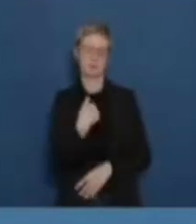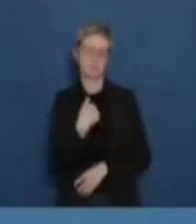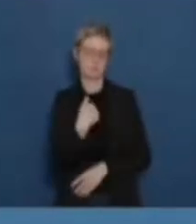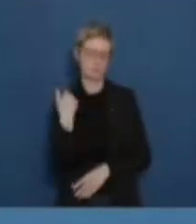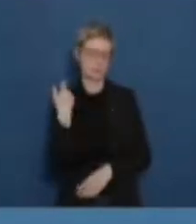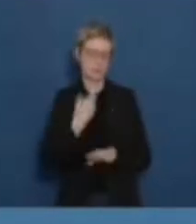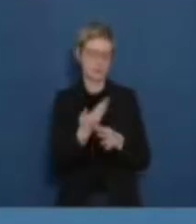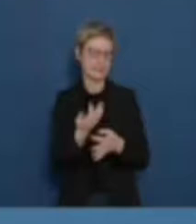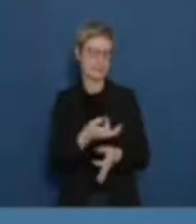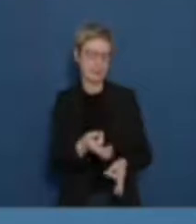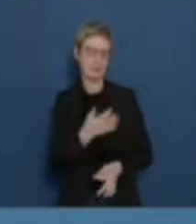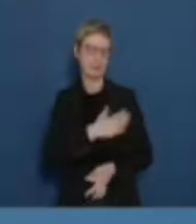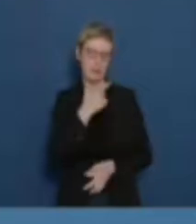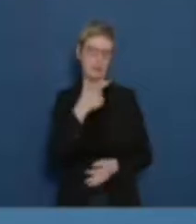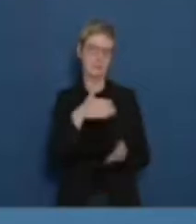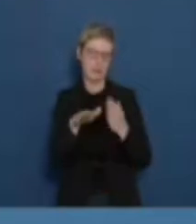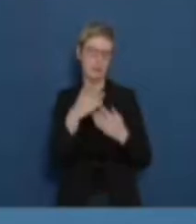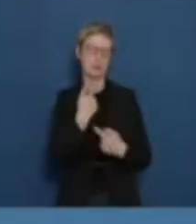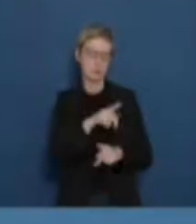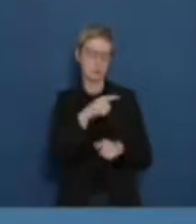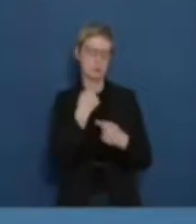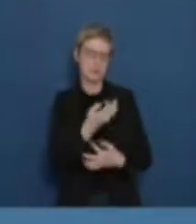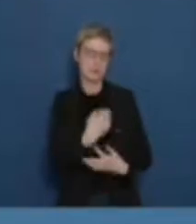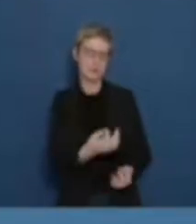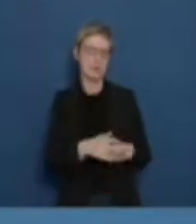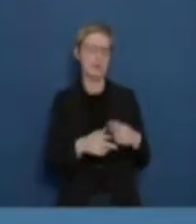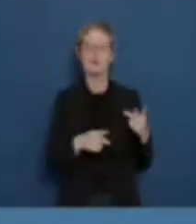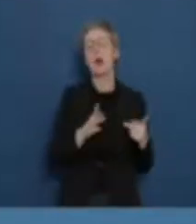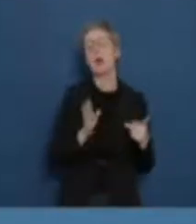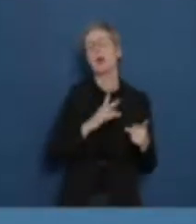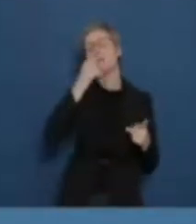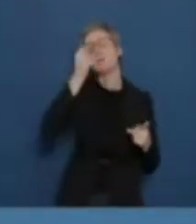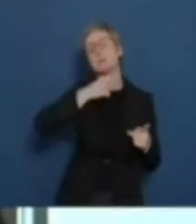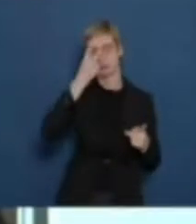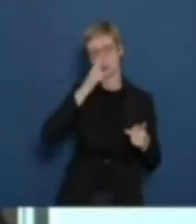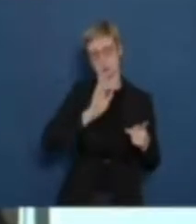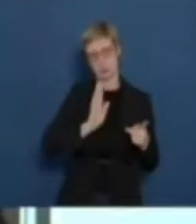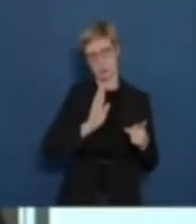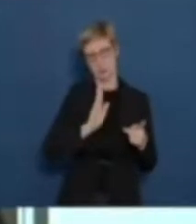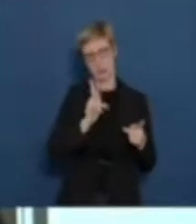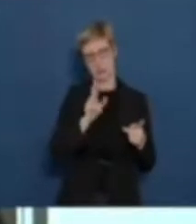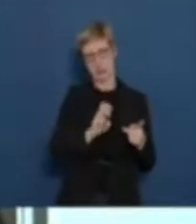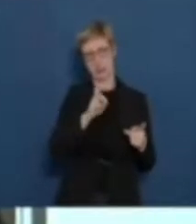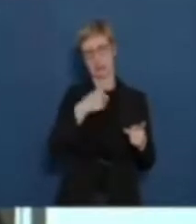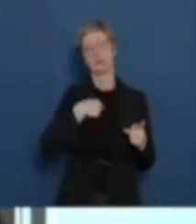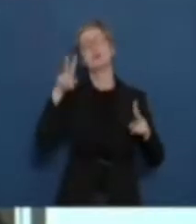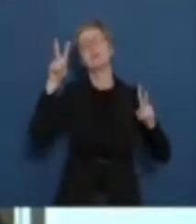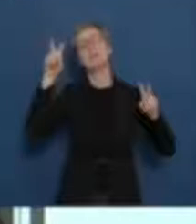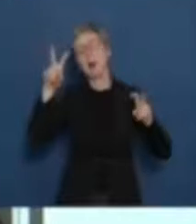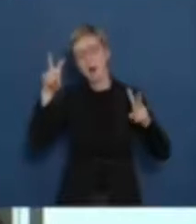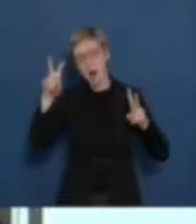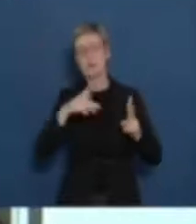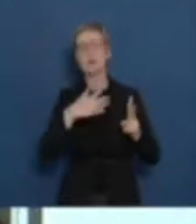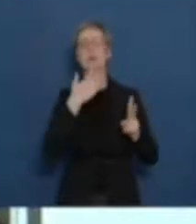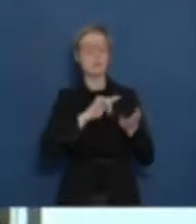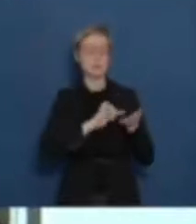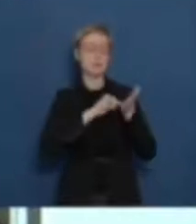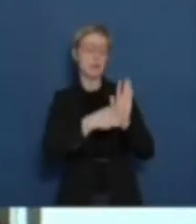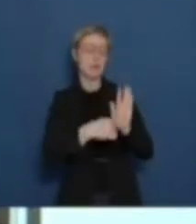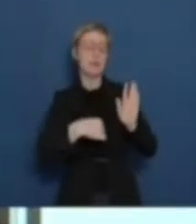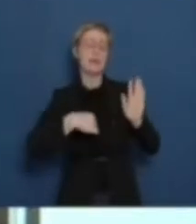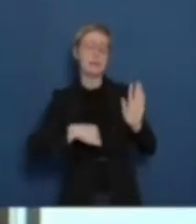weiterhalten. Das ist dann jetzt aber ein Missverständnis, Herr Ewald. Ich habe ja nur das Zitat gebracht und habe daraufhin eine